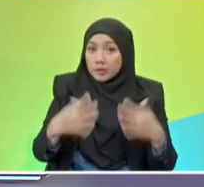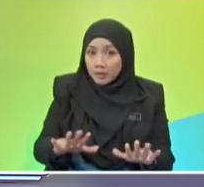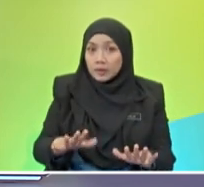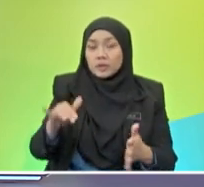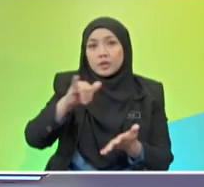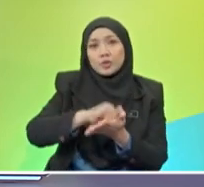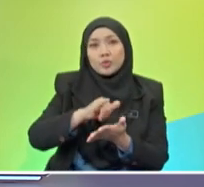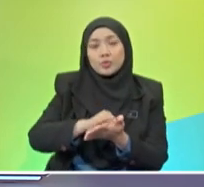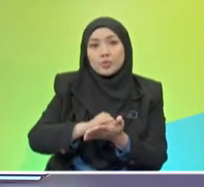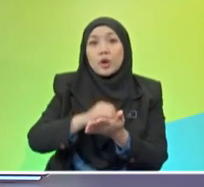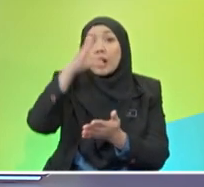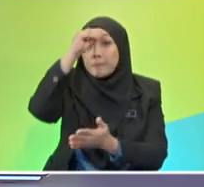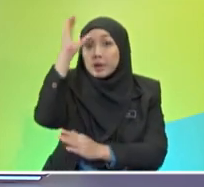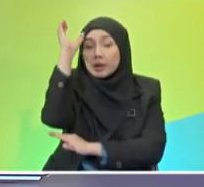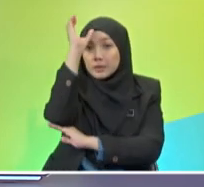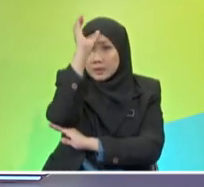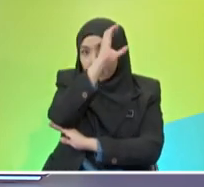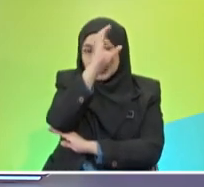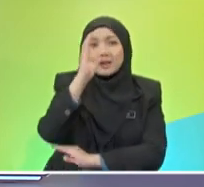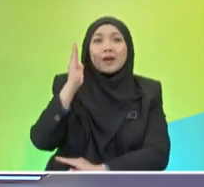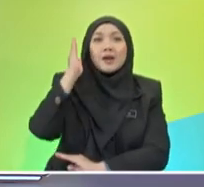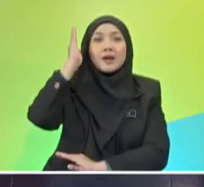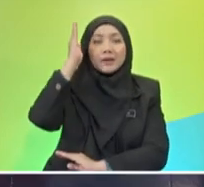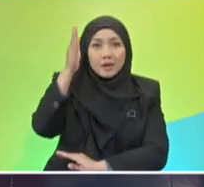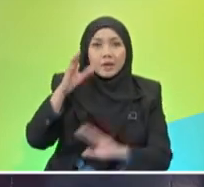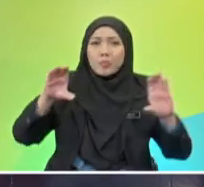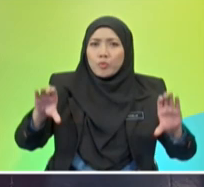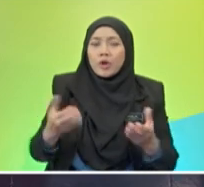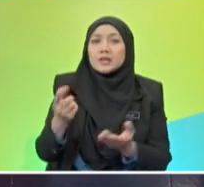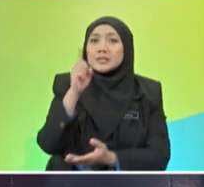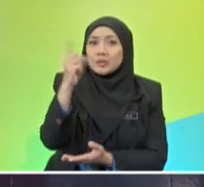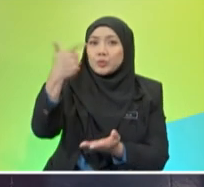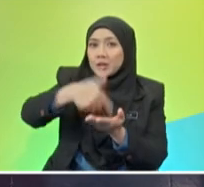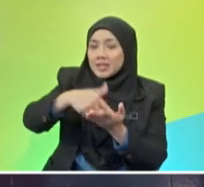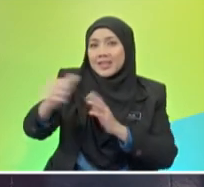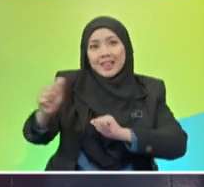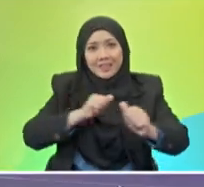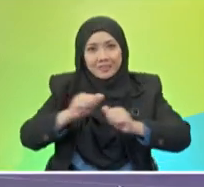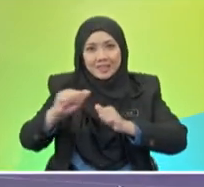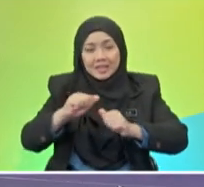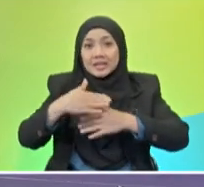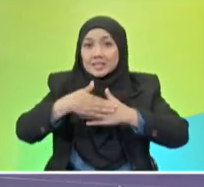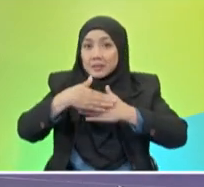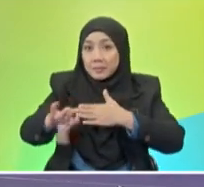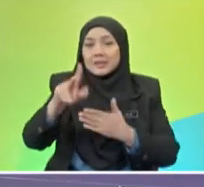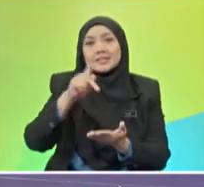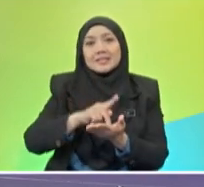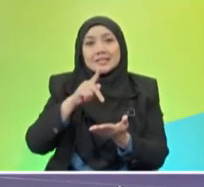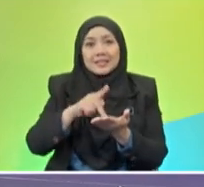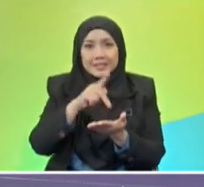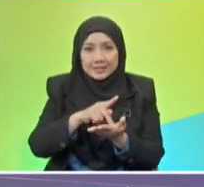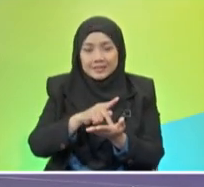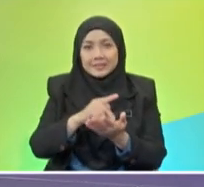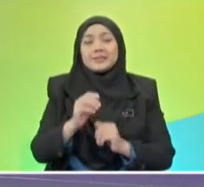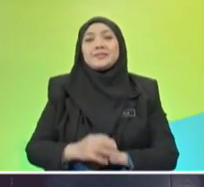Chris akan terima lagi satu misi daripada cikgu selepas itu. Okey, baiklah. Jadi, misi yang pertama ialah mengira dulu. Mengira